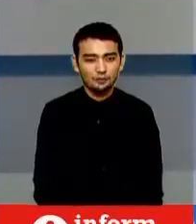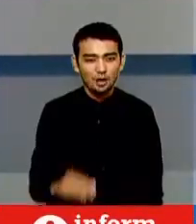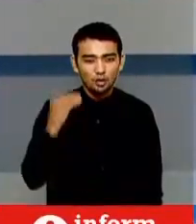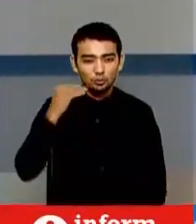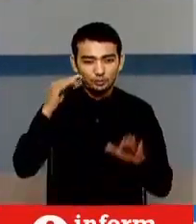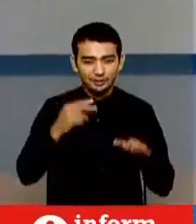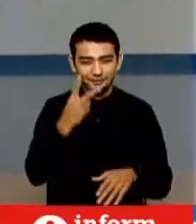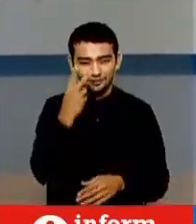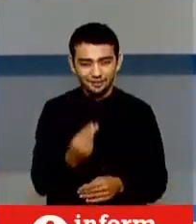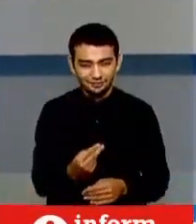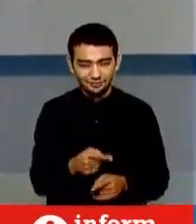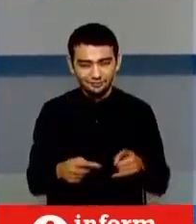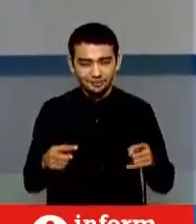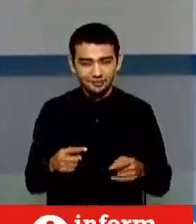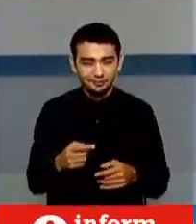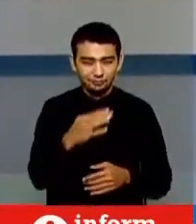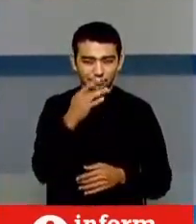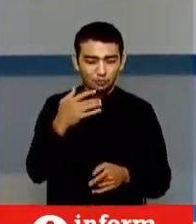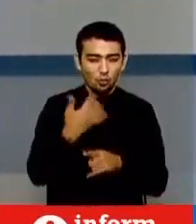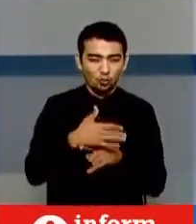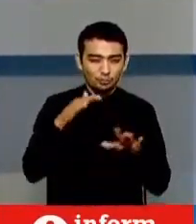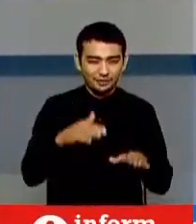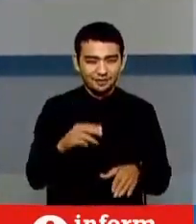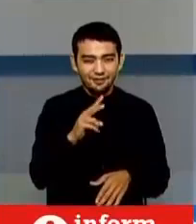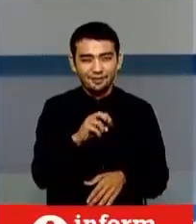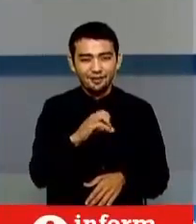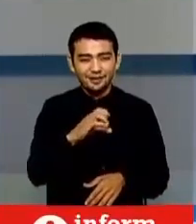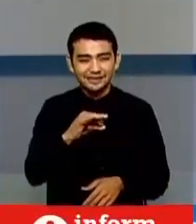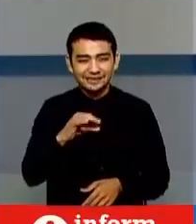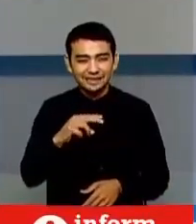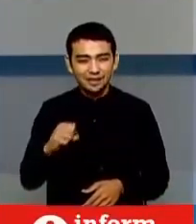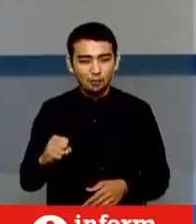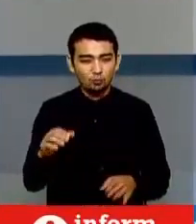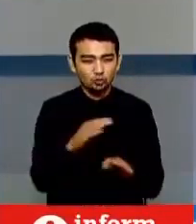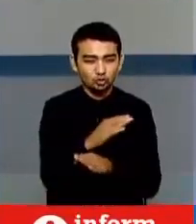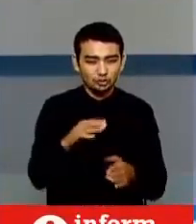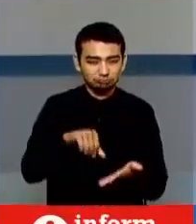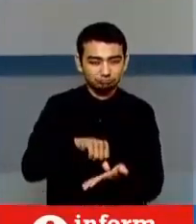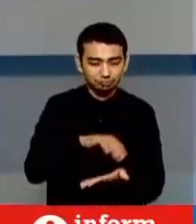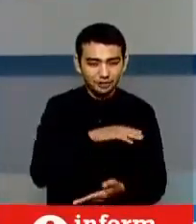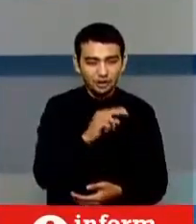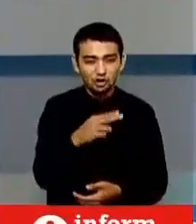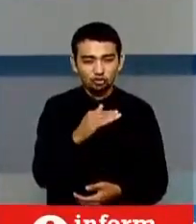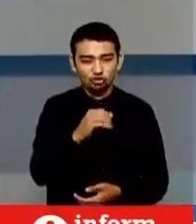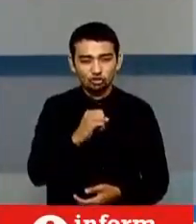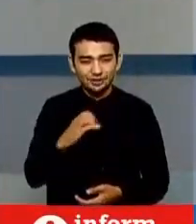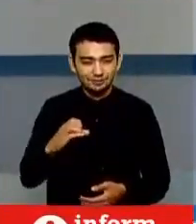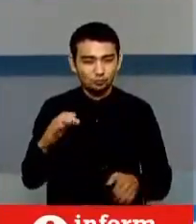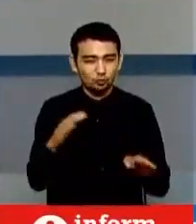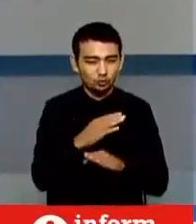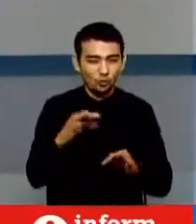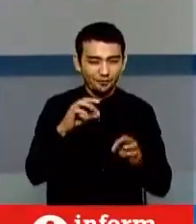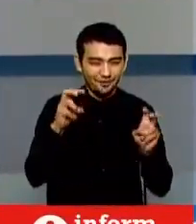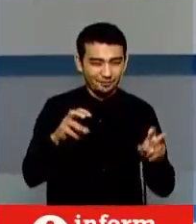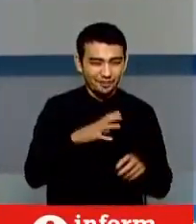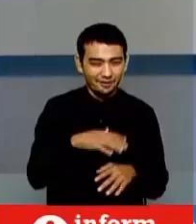Ақтөбеде екі күн қатарынан ашық аспан астында классикалық музыка кеші өтті. Сүйікті қаламызда жаз музыкасы деп аталған концертке